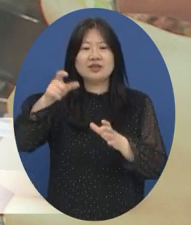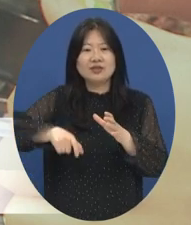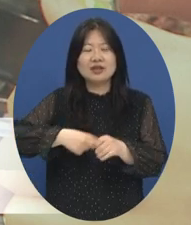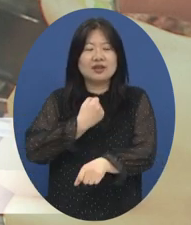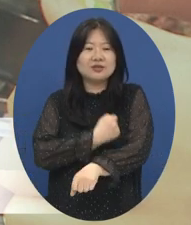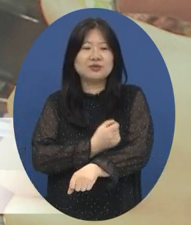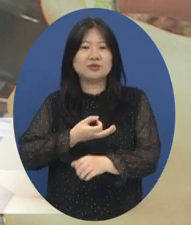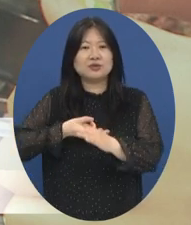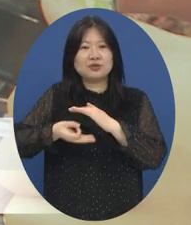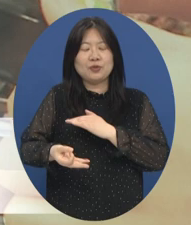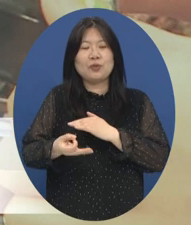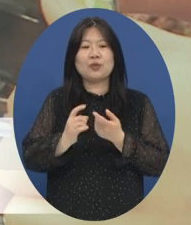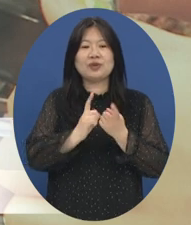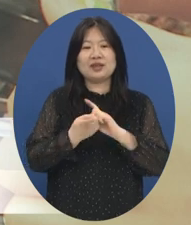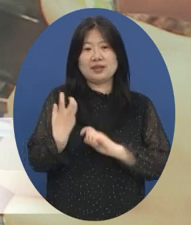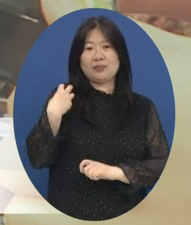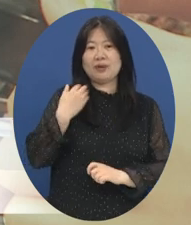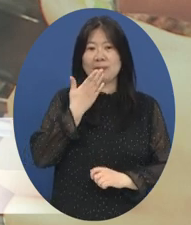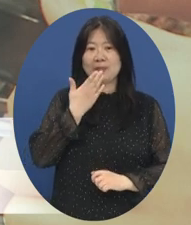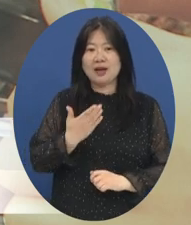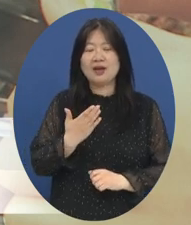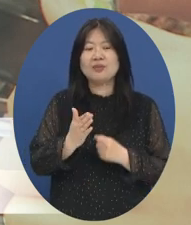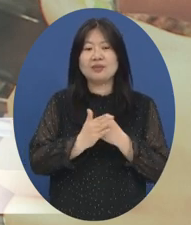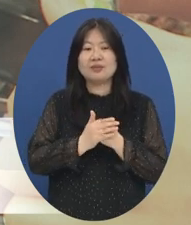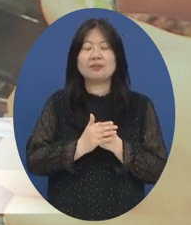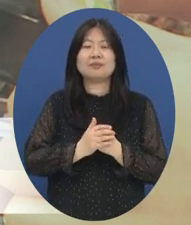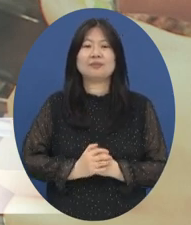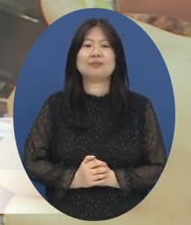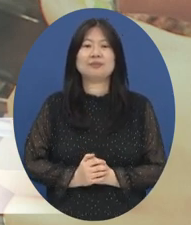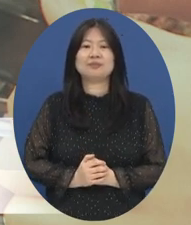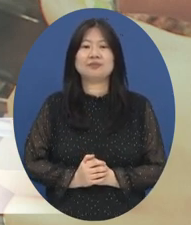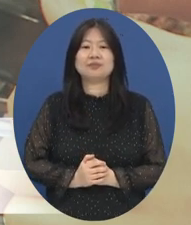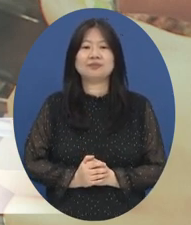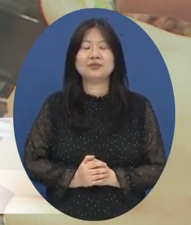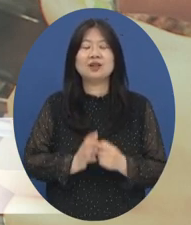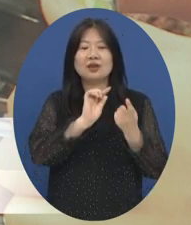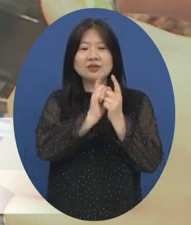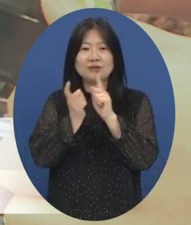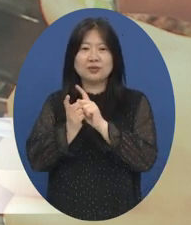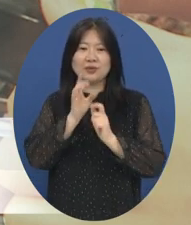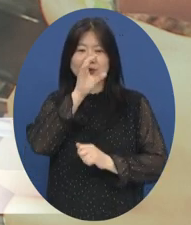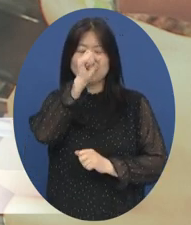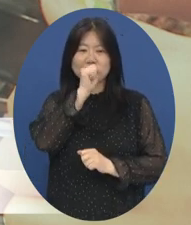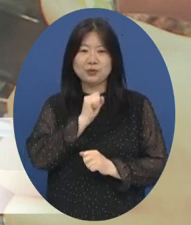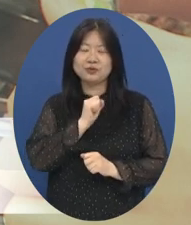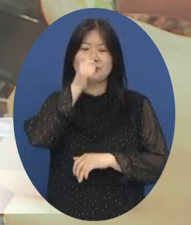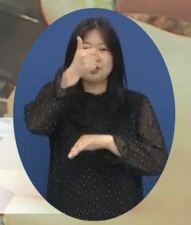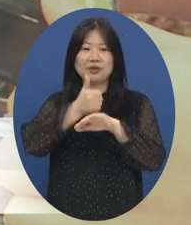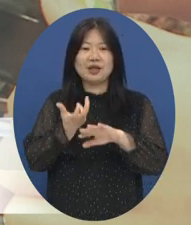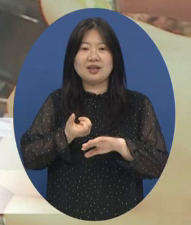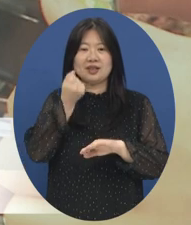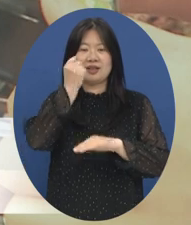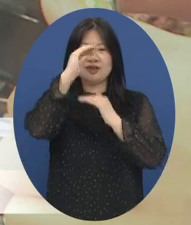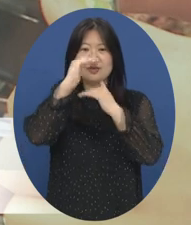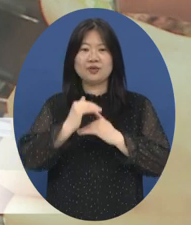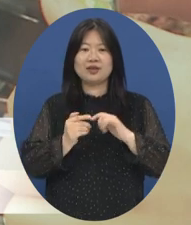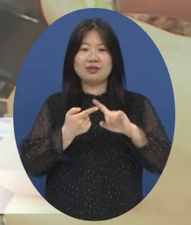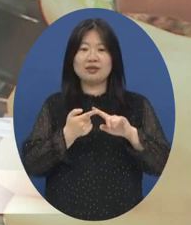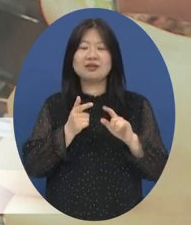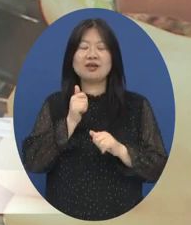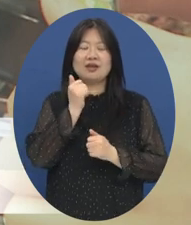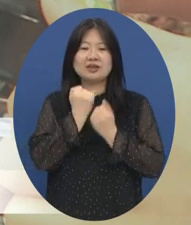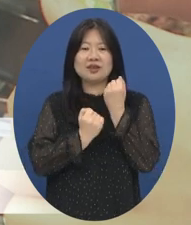지역화폐 추가할인을 해주는 점프가 대상입니다 누이 좋고 매부 좋은 격이다 어떤 내용인지 최재영 기자가